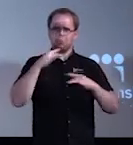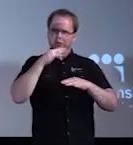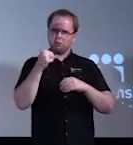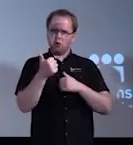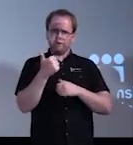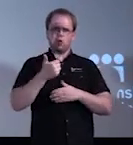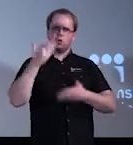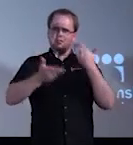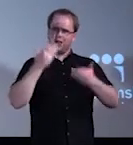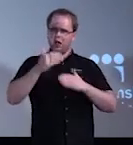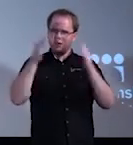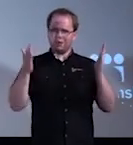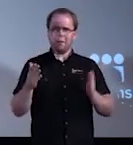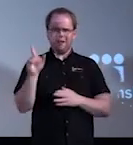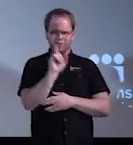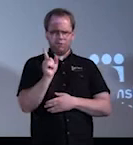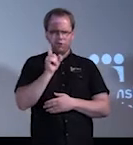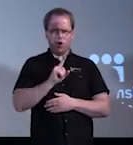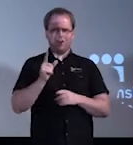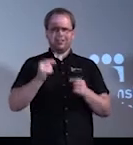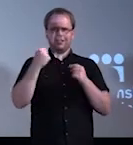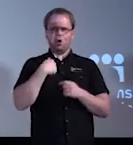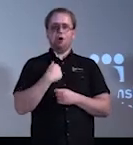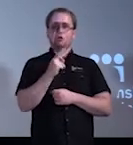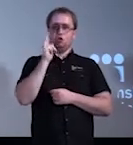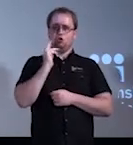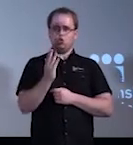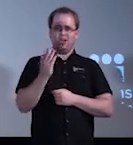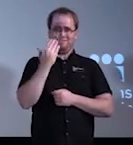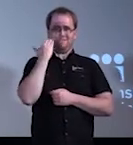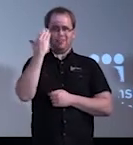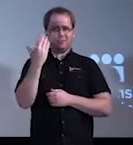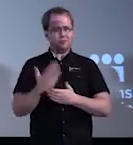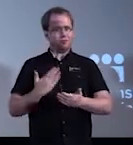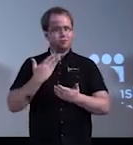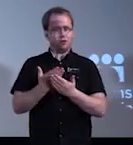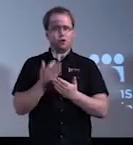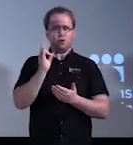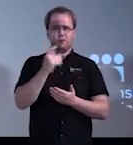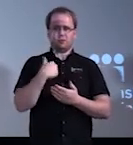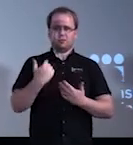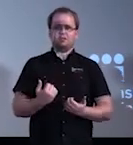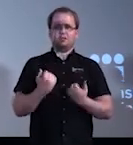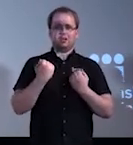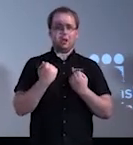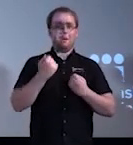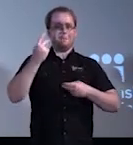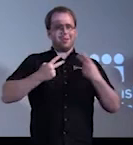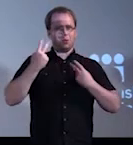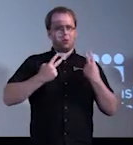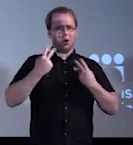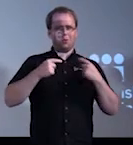konserthus. Men var hittar jag de nya framtidens förslag kring hur vi ska stärka biografen